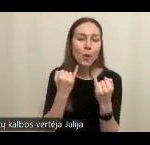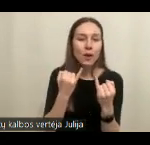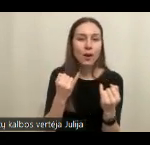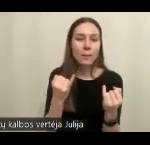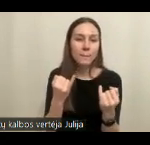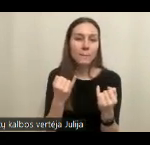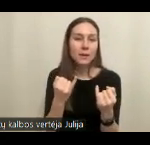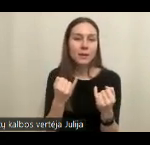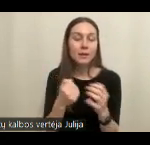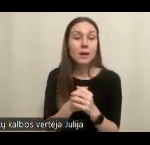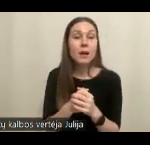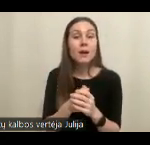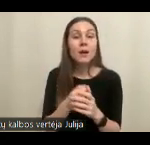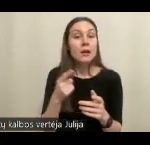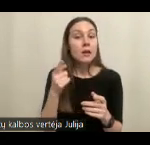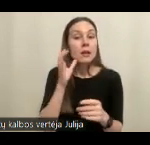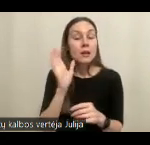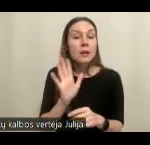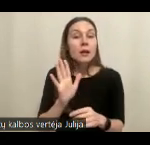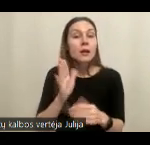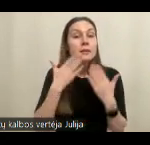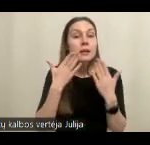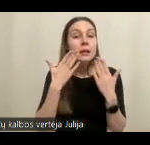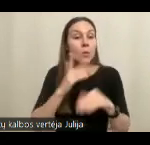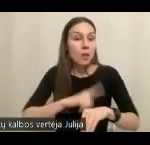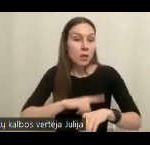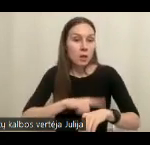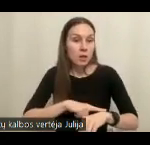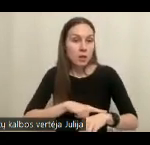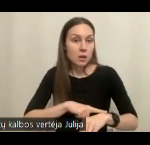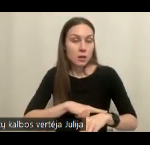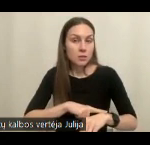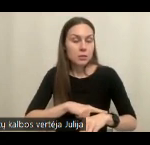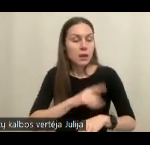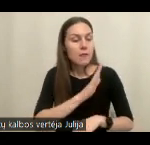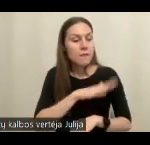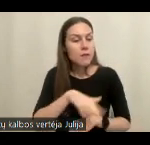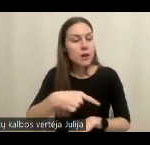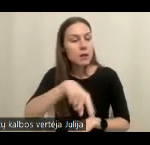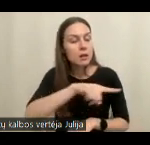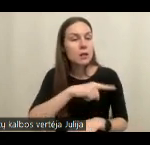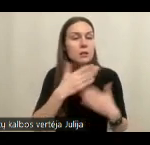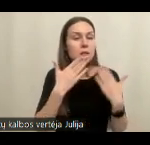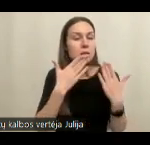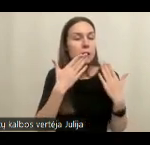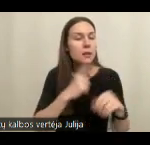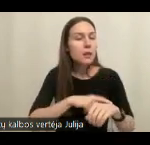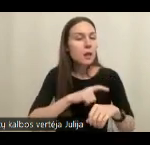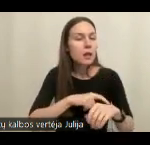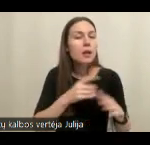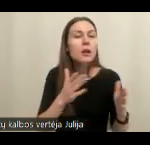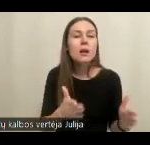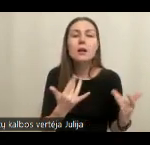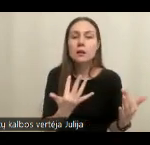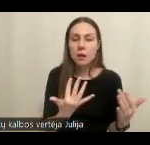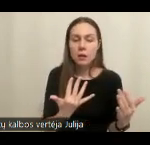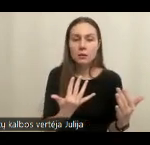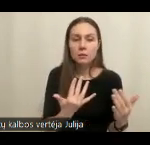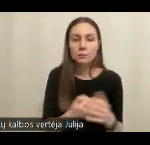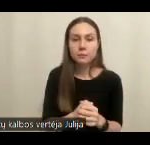atsitiktiniai. Toliau nepriklausomas skaitimo laikas. Kiek laiko vaikai turi tiesiog skaityti? Atsisėsti ar